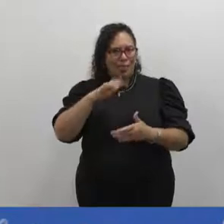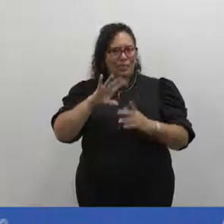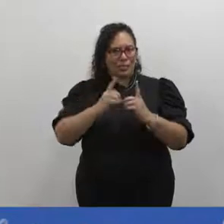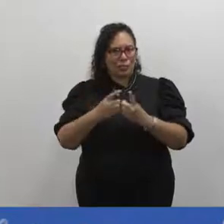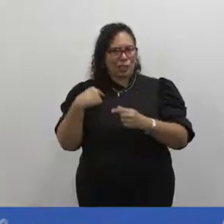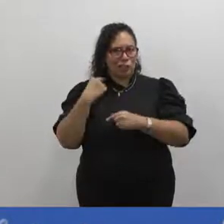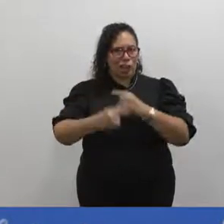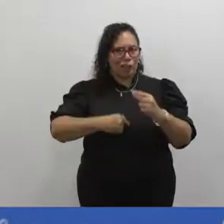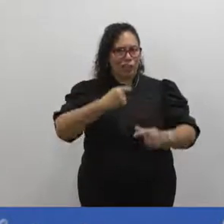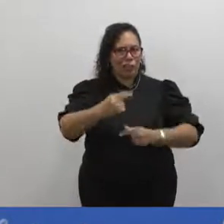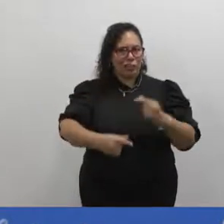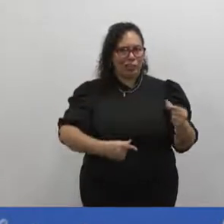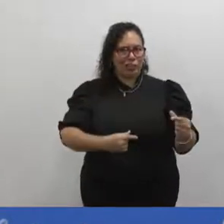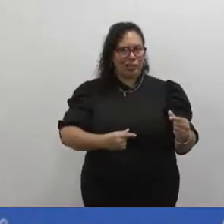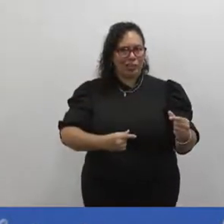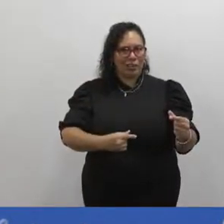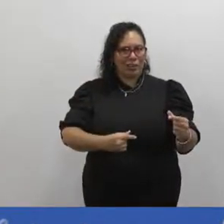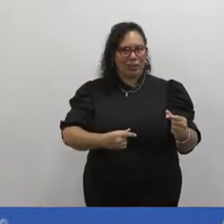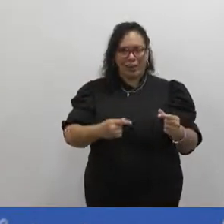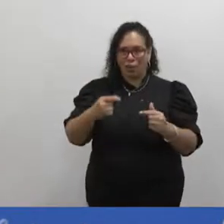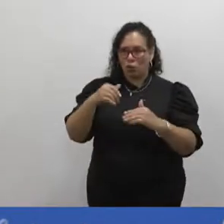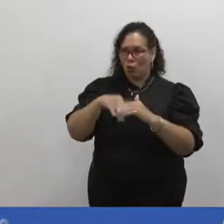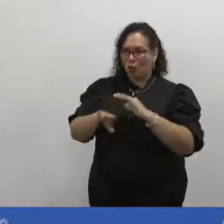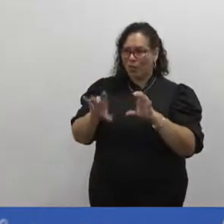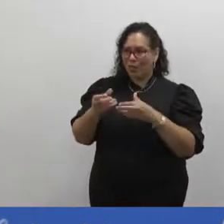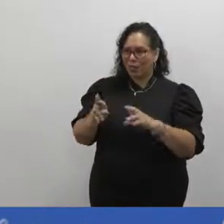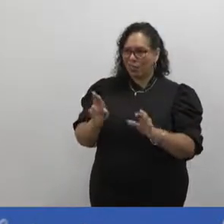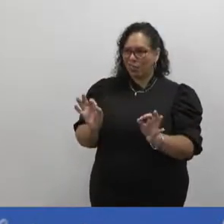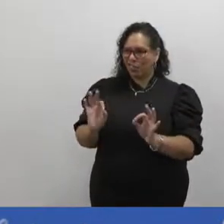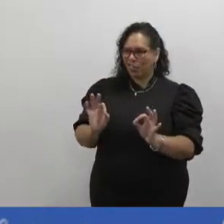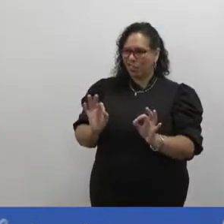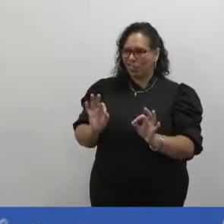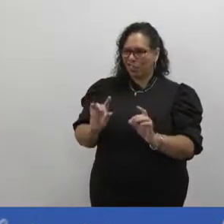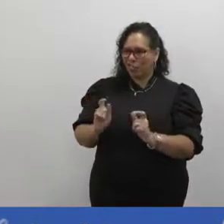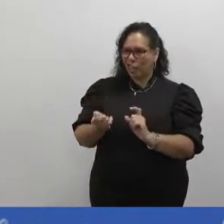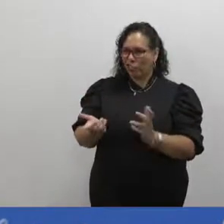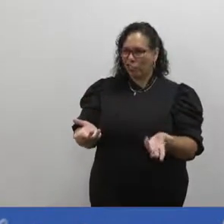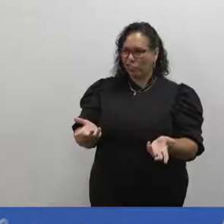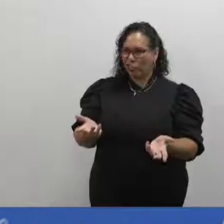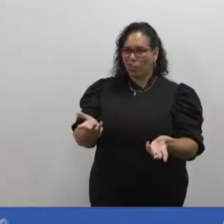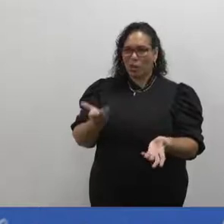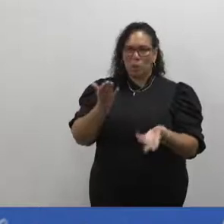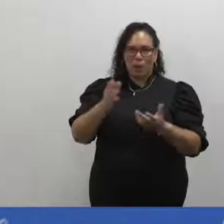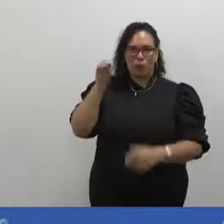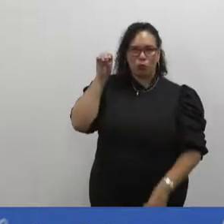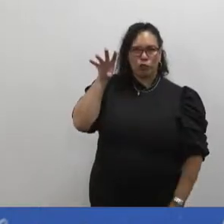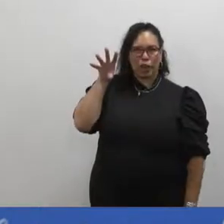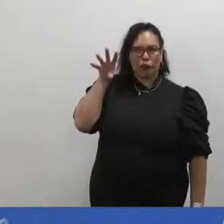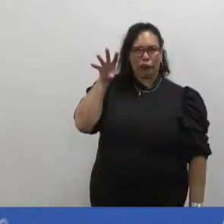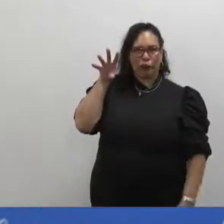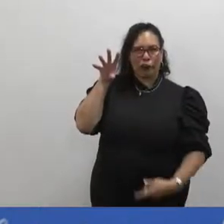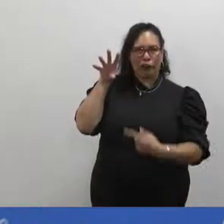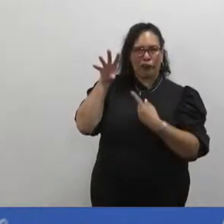chia mới được đại nông sọc ní you chín năm hai biên ca pháp ô tô tại miền tên nên miền